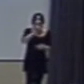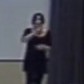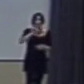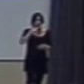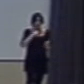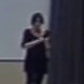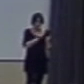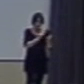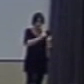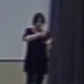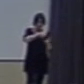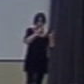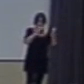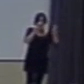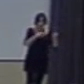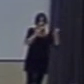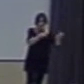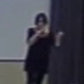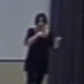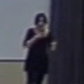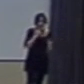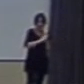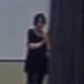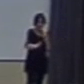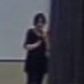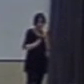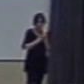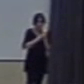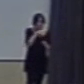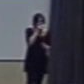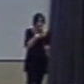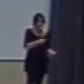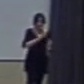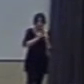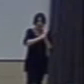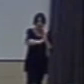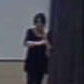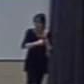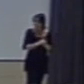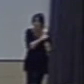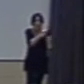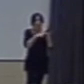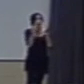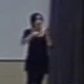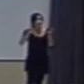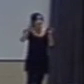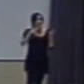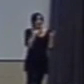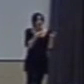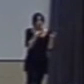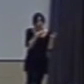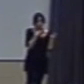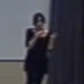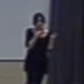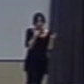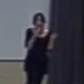proposat una cosa, no? O sigui, és una altra manera d'arribar a primera mà amb Twitter, no? Després, una altra de les coses gracioses és